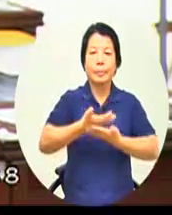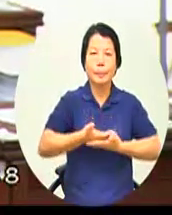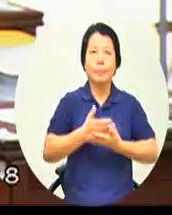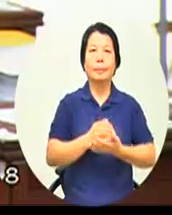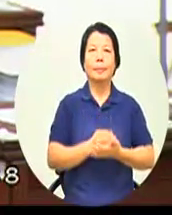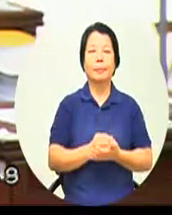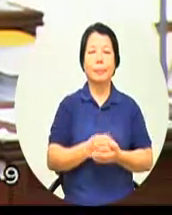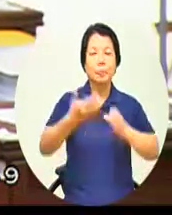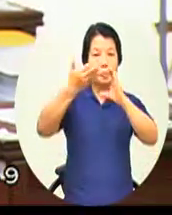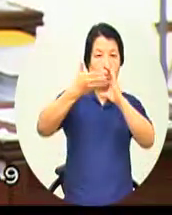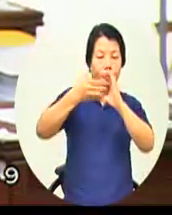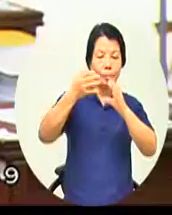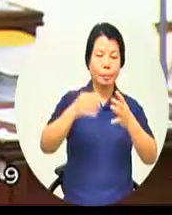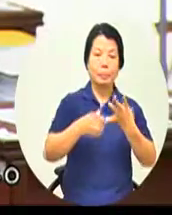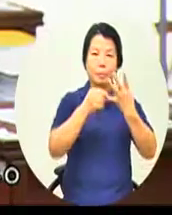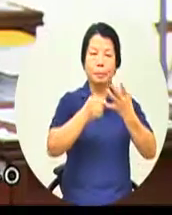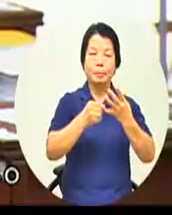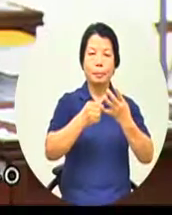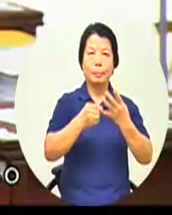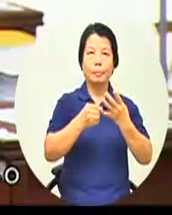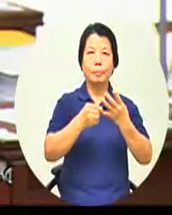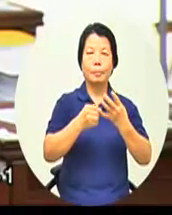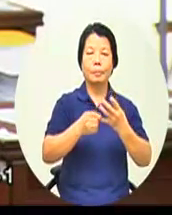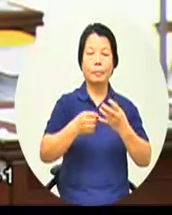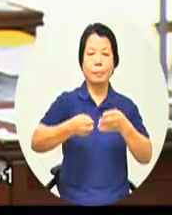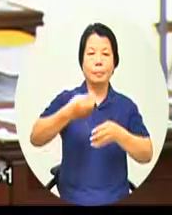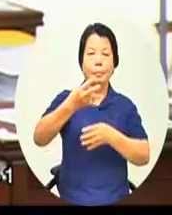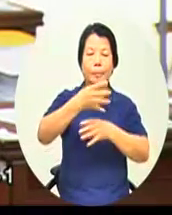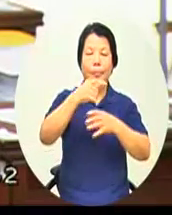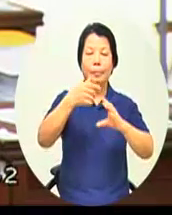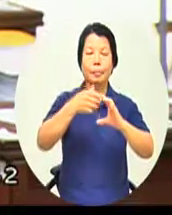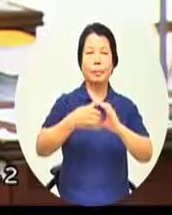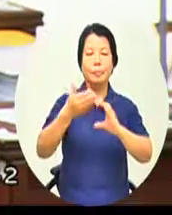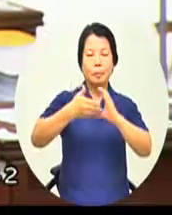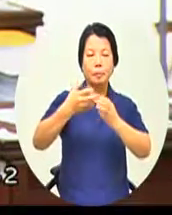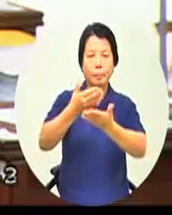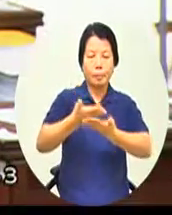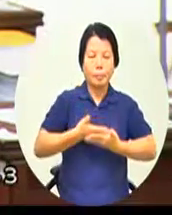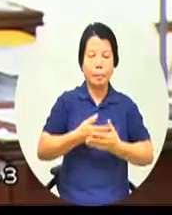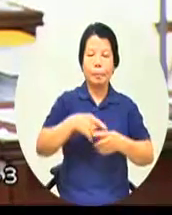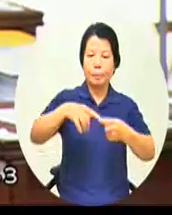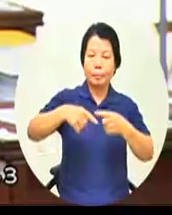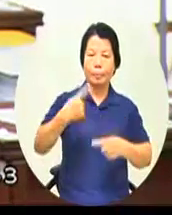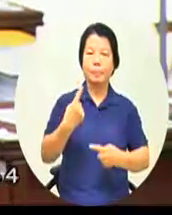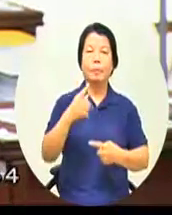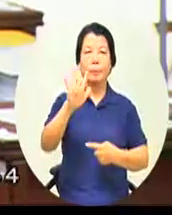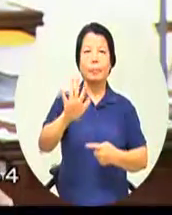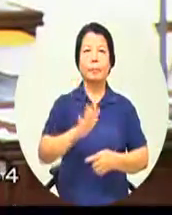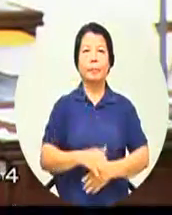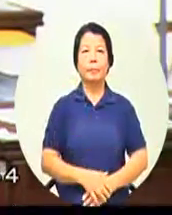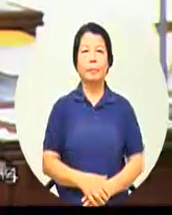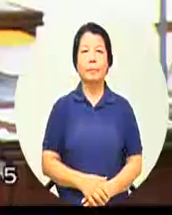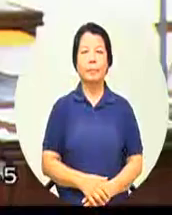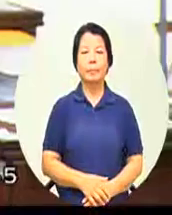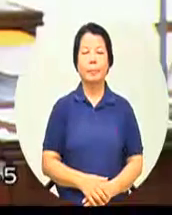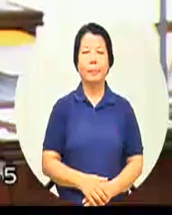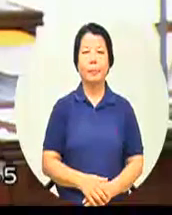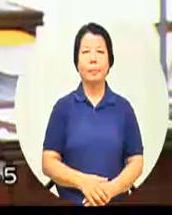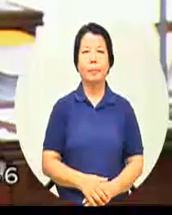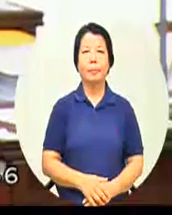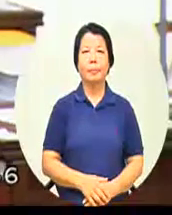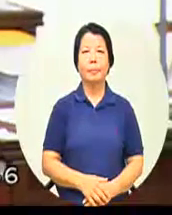有足优惠这个档次。长期在这一块的努力嘞，吼，啊，这人数嘞，哦，优惠的人数嘞，伊